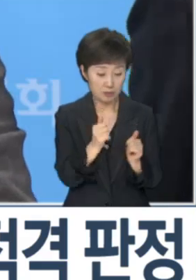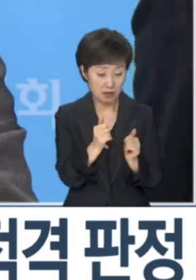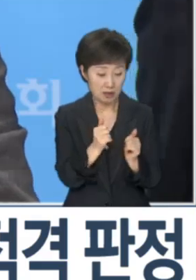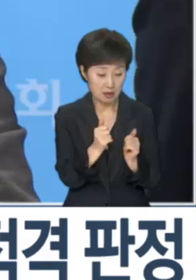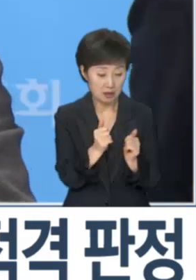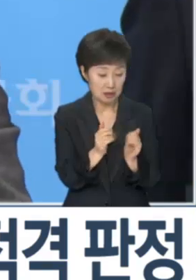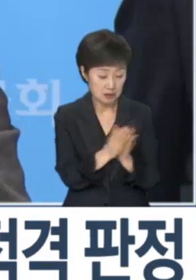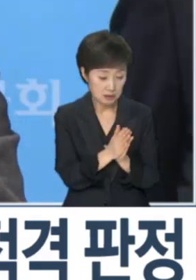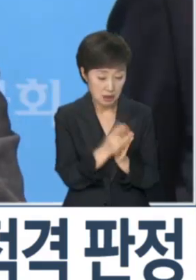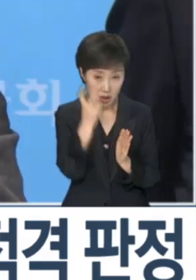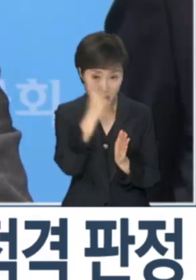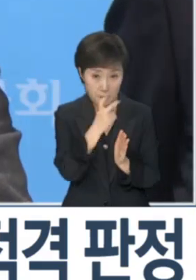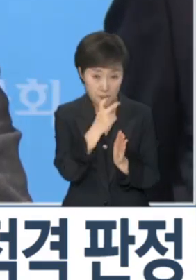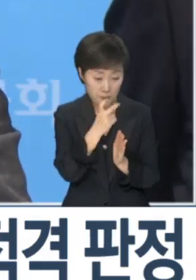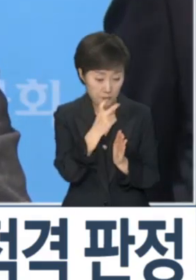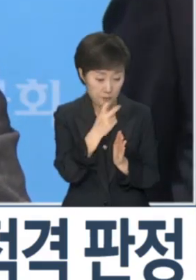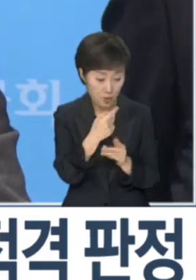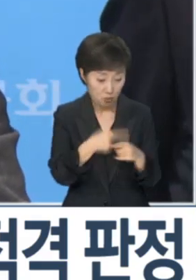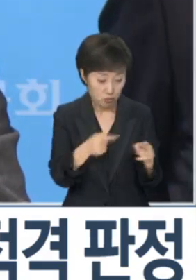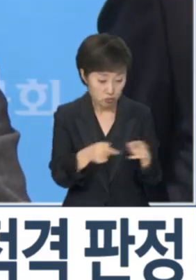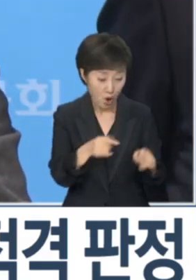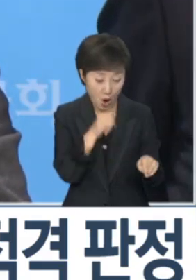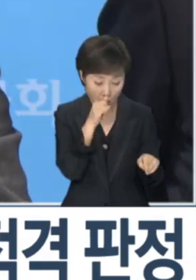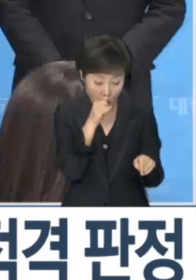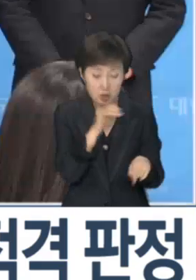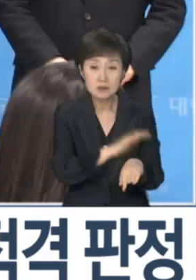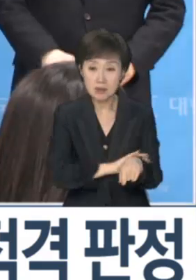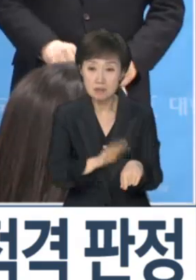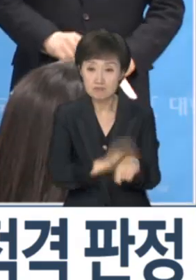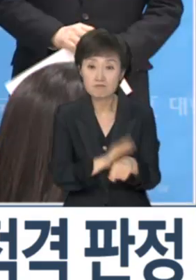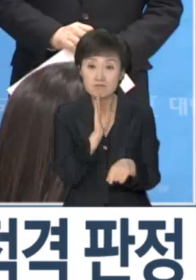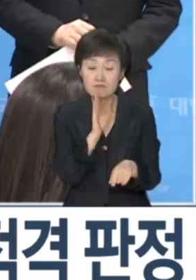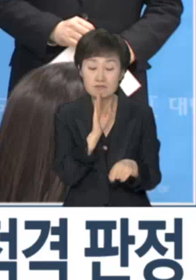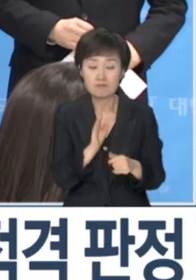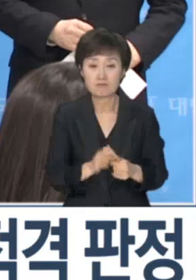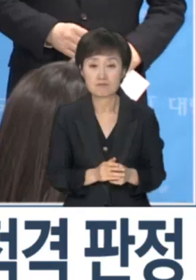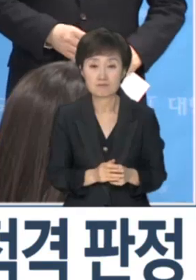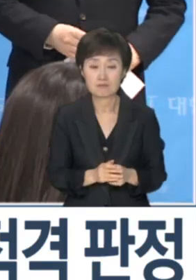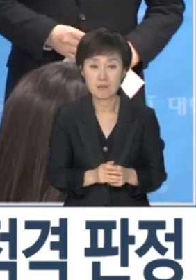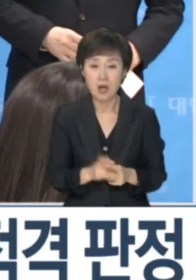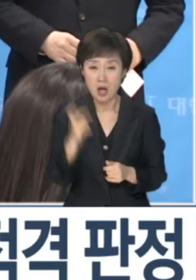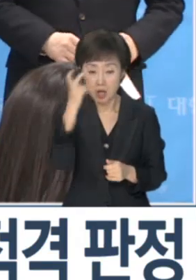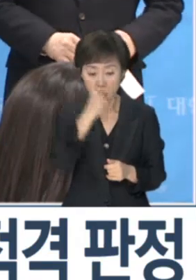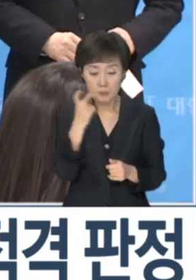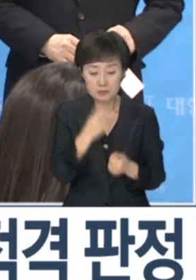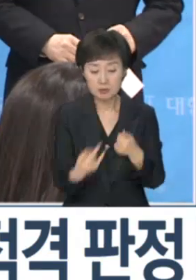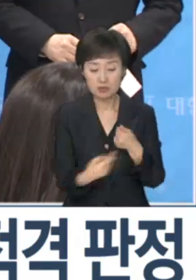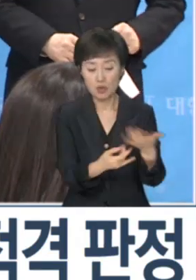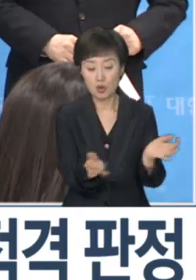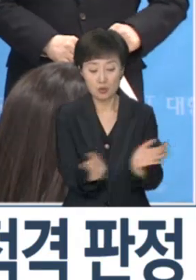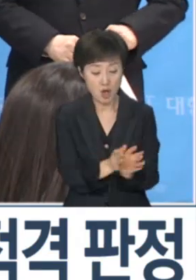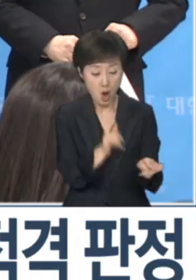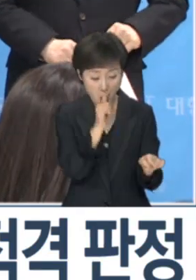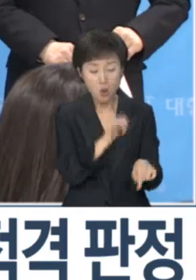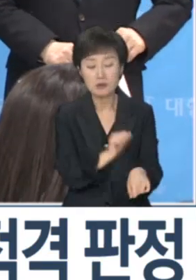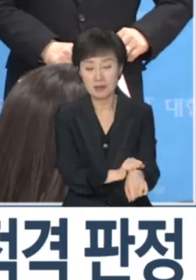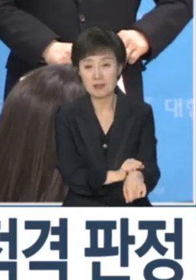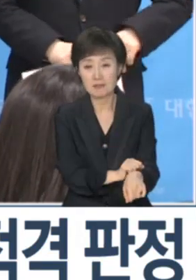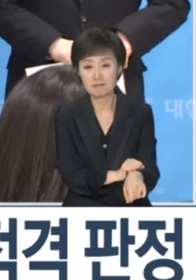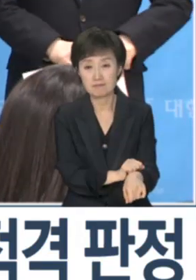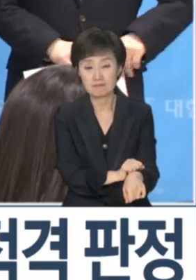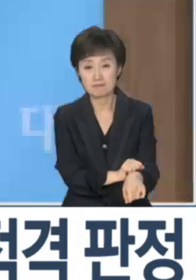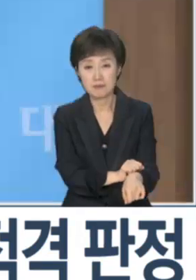잘했다고 봅니다. 검증이 둔 것은 인사청문회 할 때 사전 조사랑 비슷한 그런 개념이고. 여기에 보면은 우리가 이제